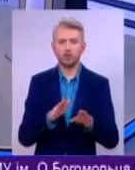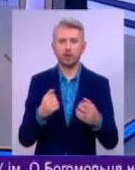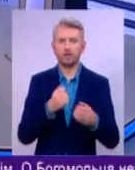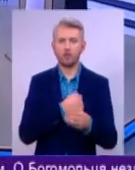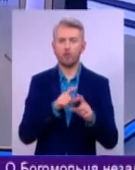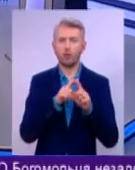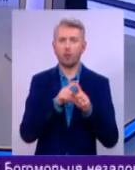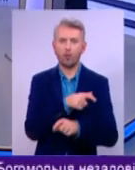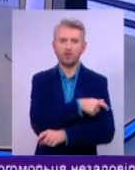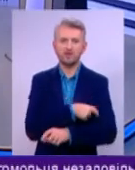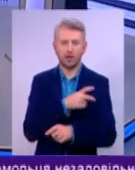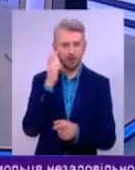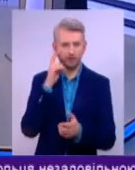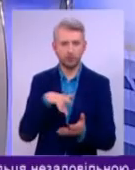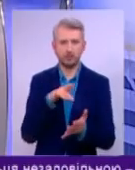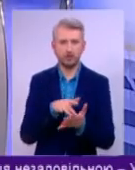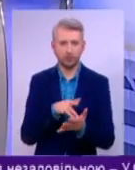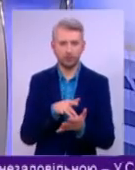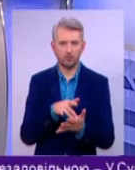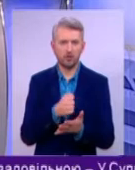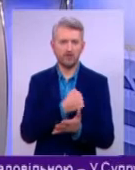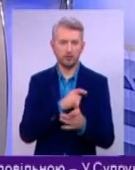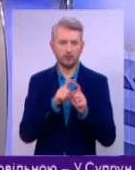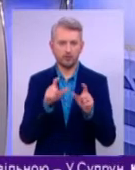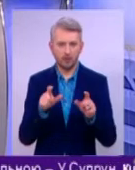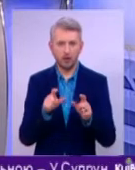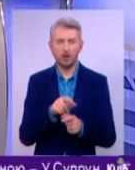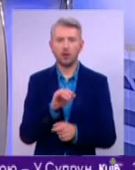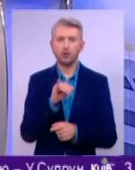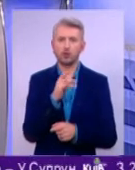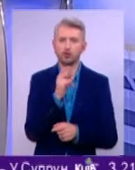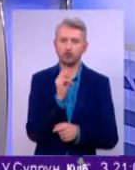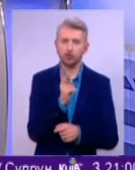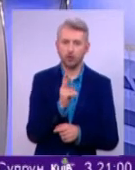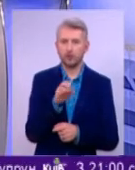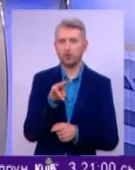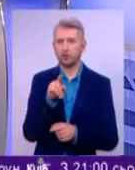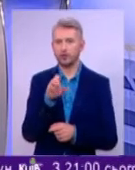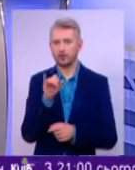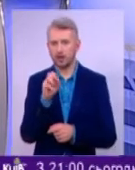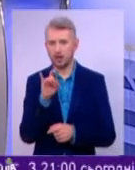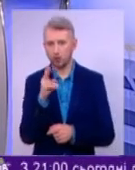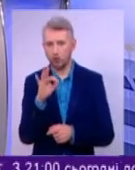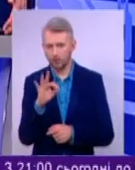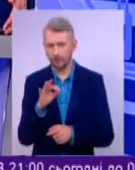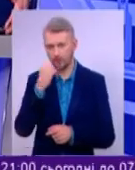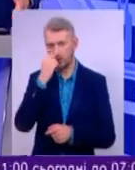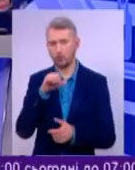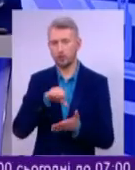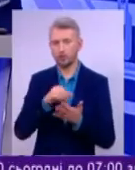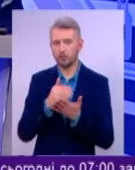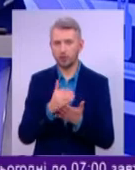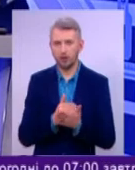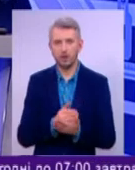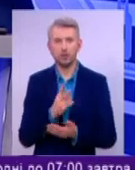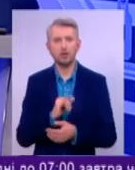військового комісара Київського міського військового комісаріату, підполковники Олексій Юрчук та Ігор Слюсаренко. Панове, дякую вам за участь у програмі. Ну